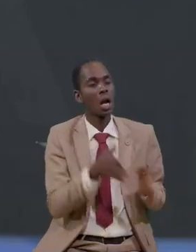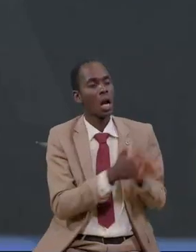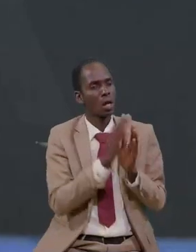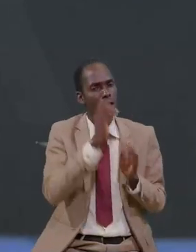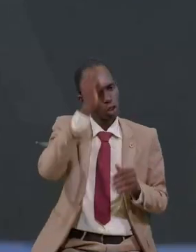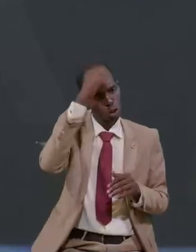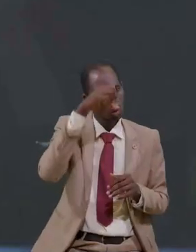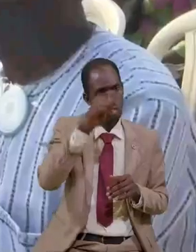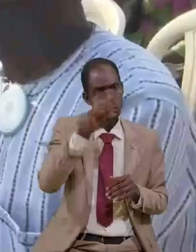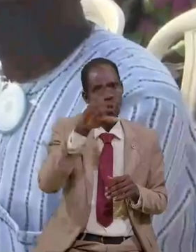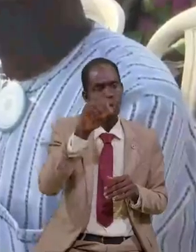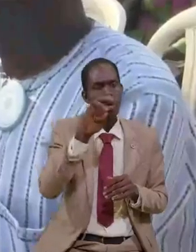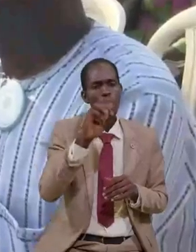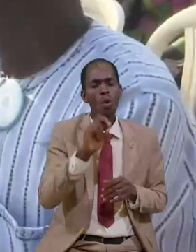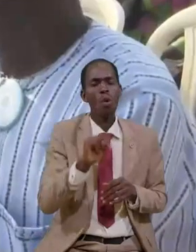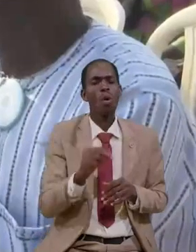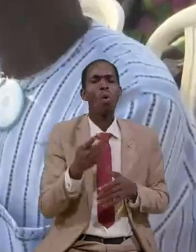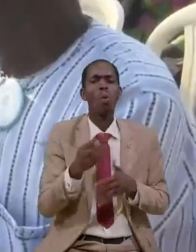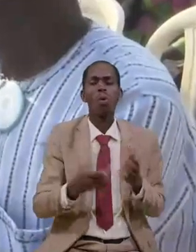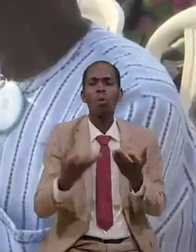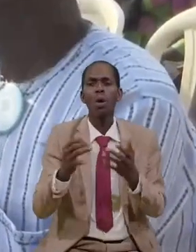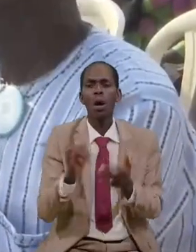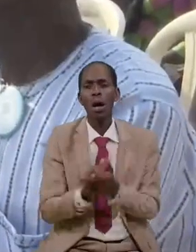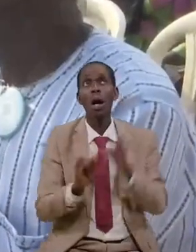je fasse pour toi?